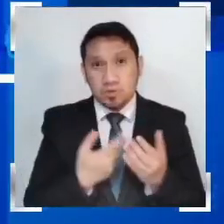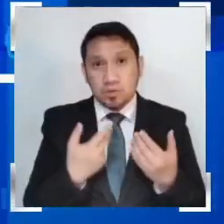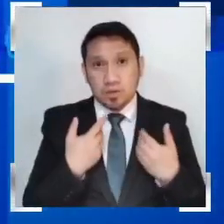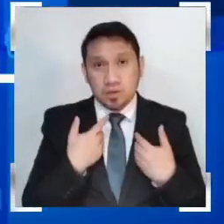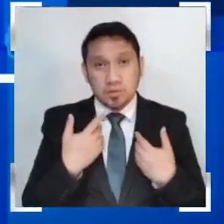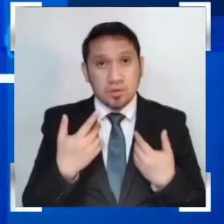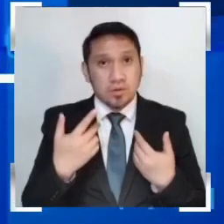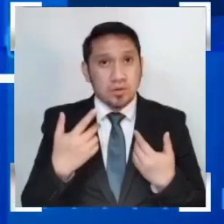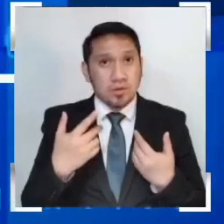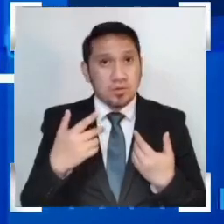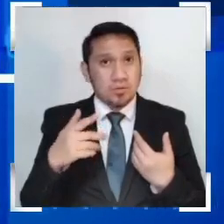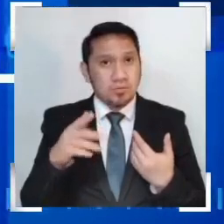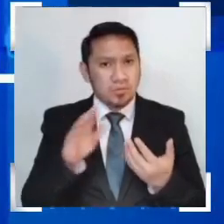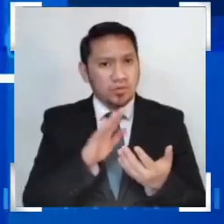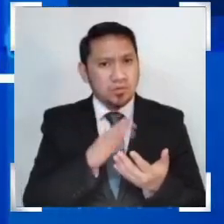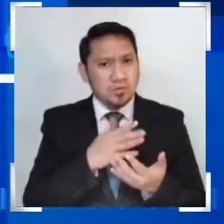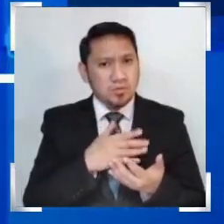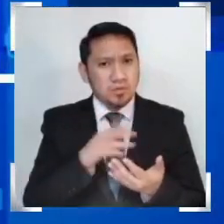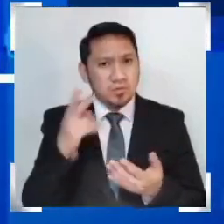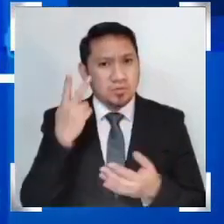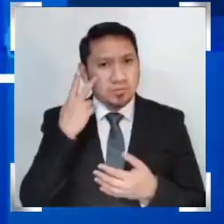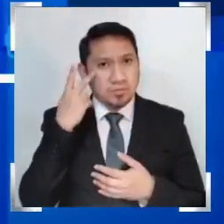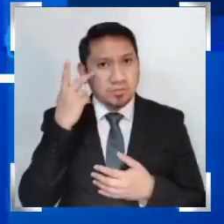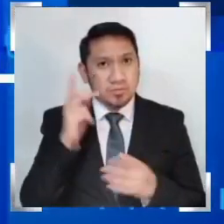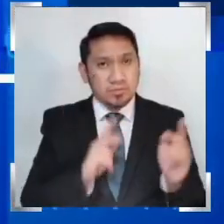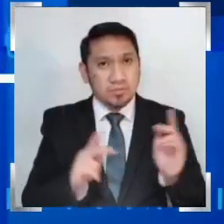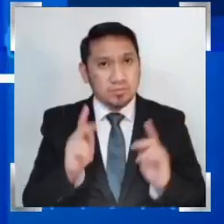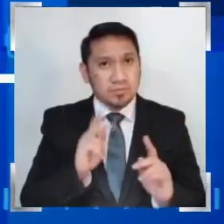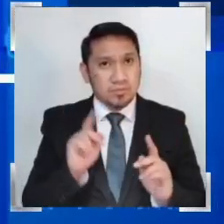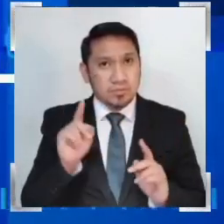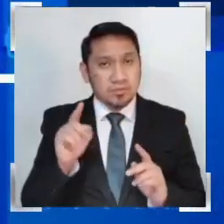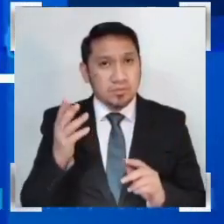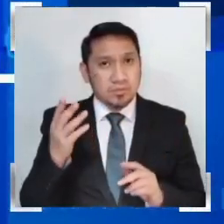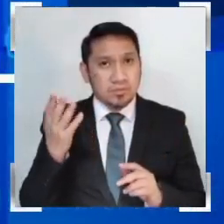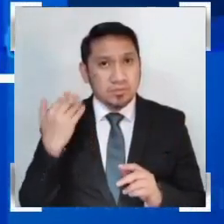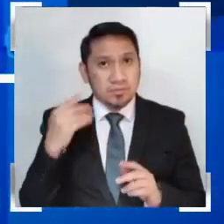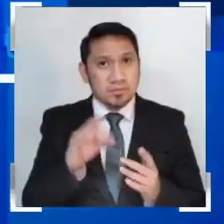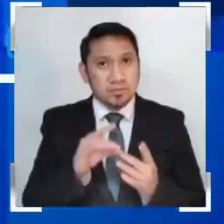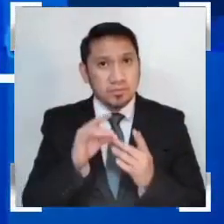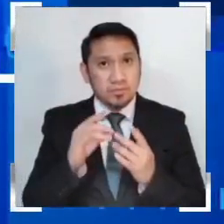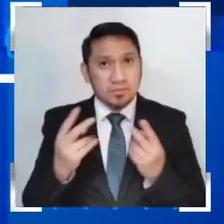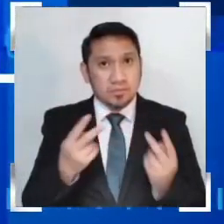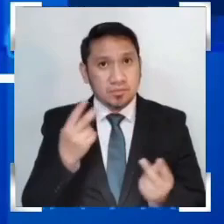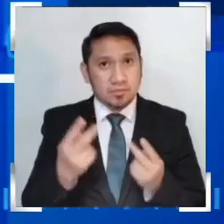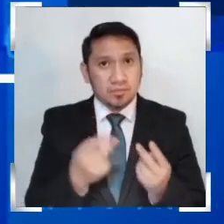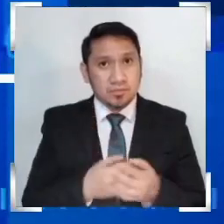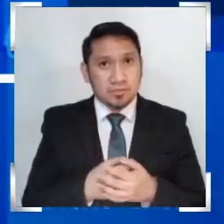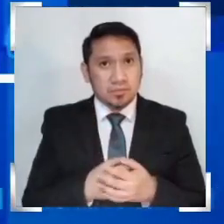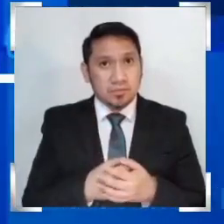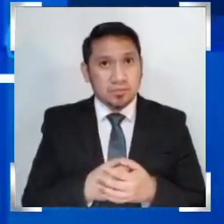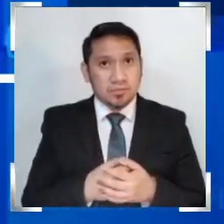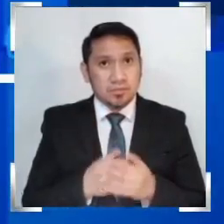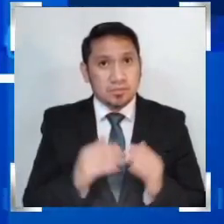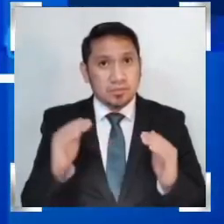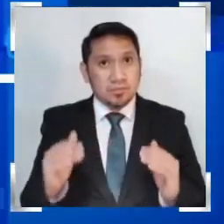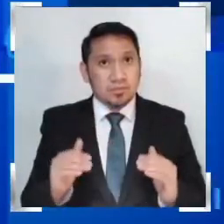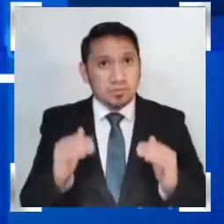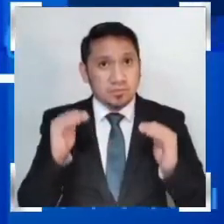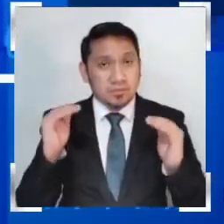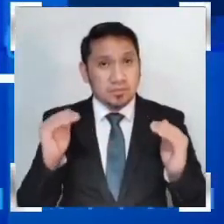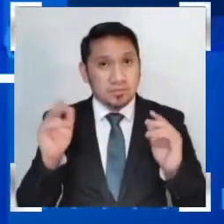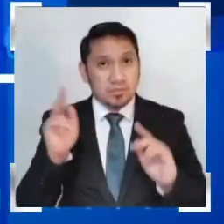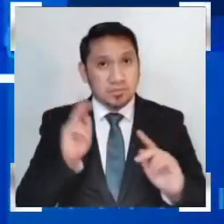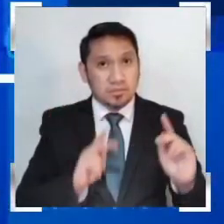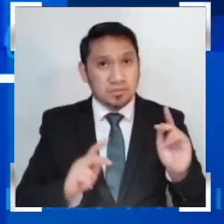a musical trilogy hill concert ni Julian kung saan special guest si Raver. Level up performances daw ang aabangan